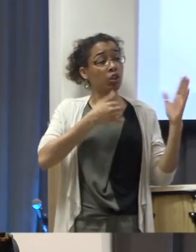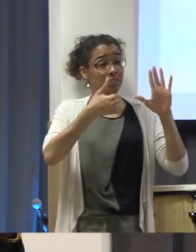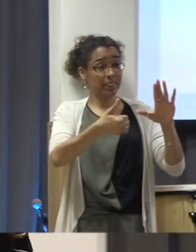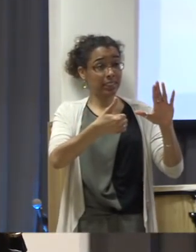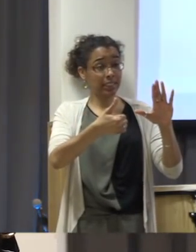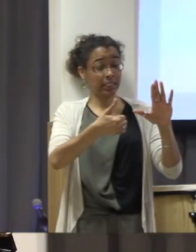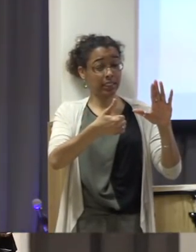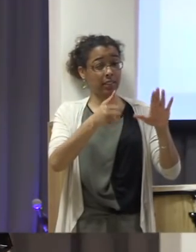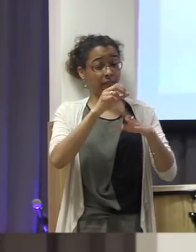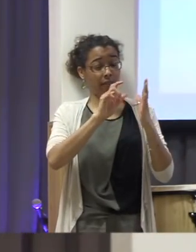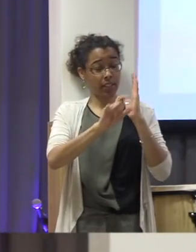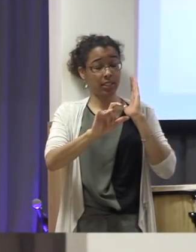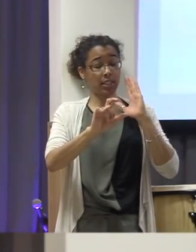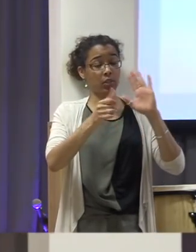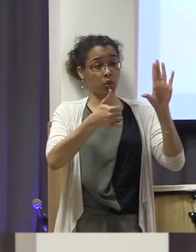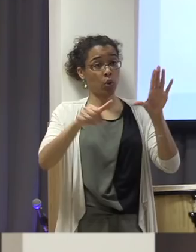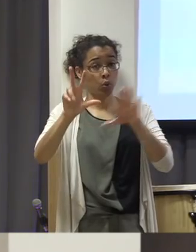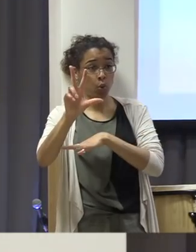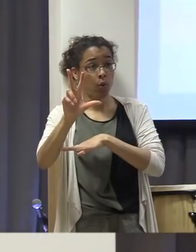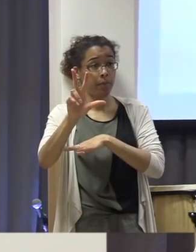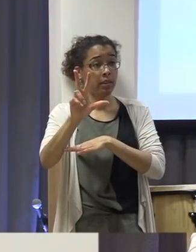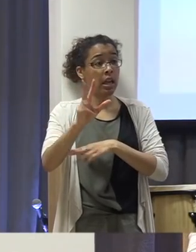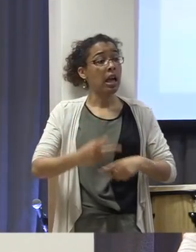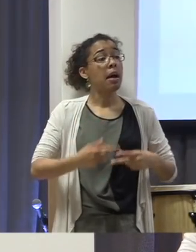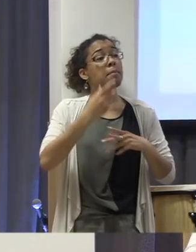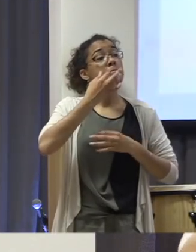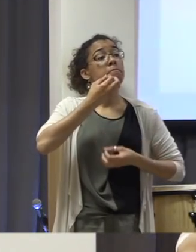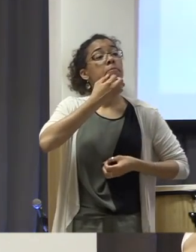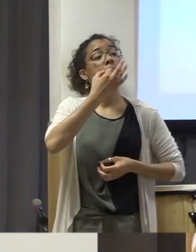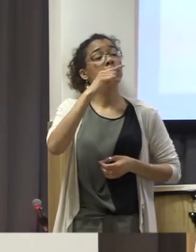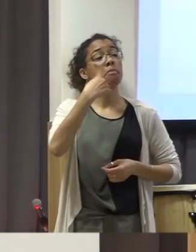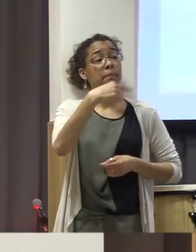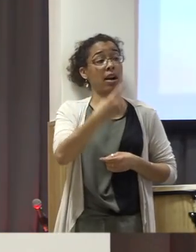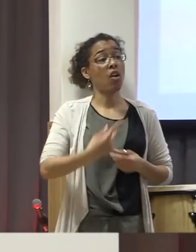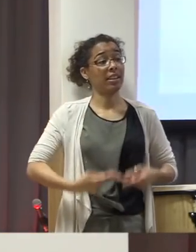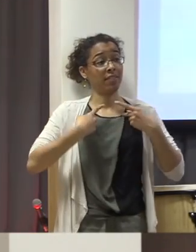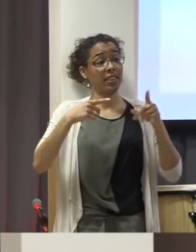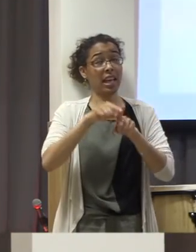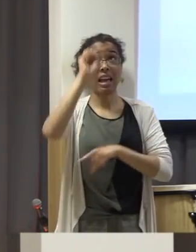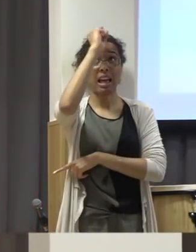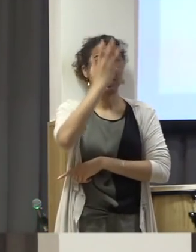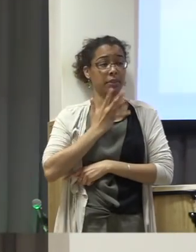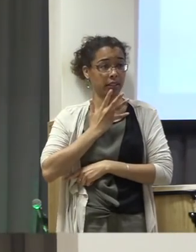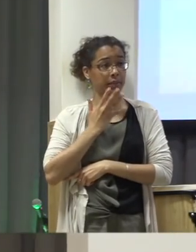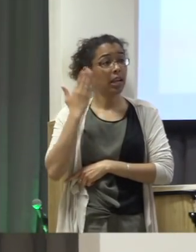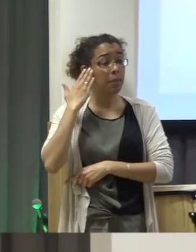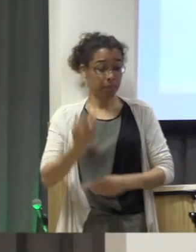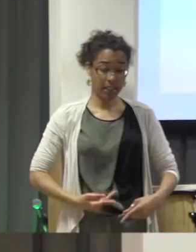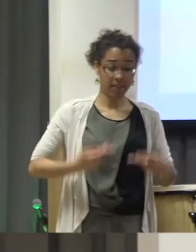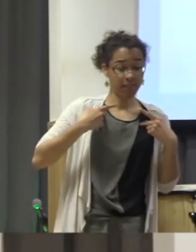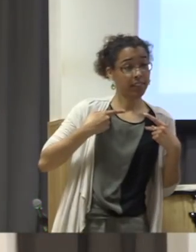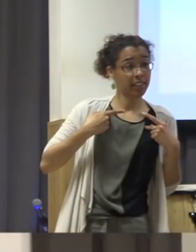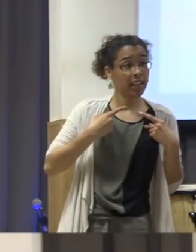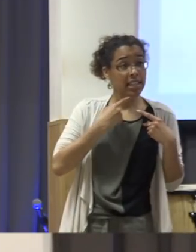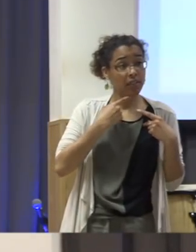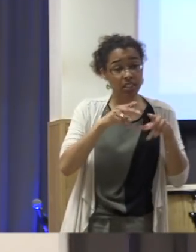verset 63, il nous dit que ma parole est vie et esprit. Alléluia. Parce que s'il y a vie, quelque part, on peut